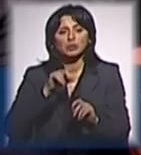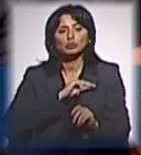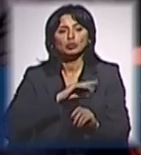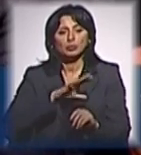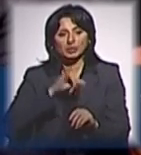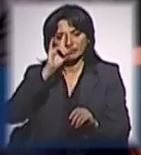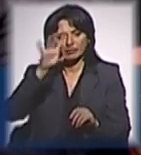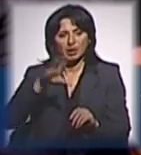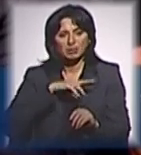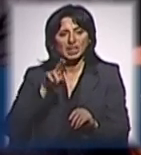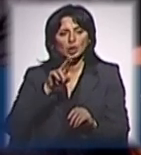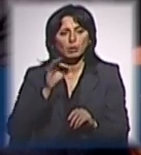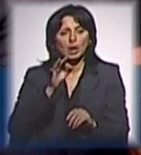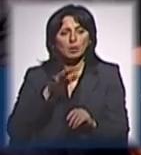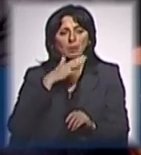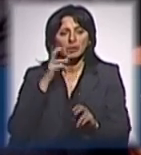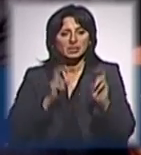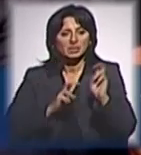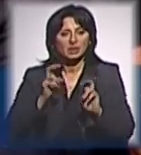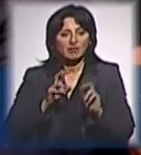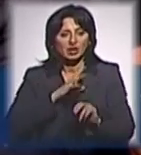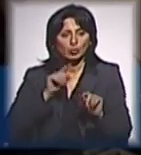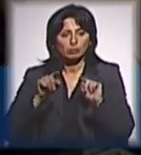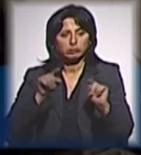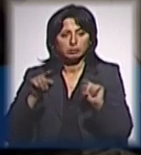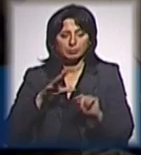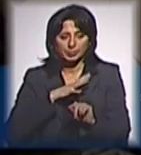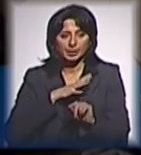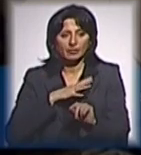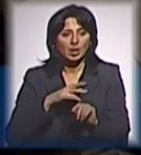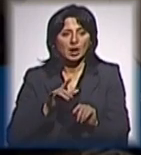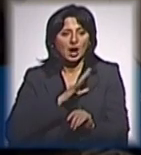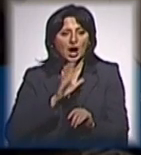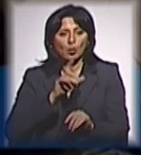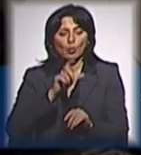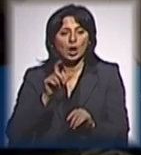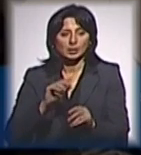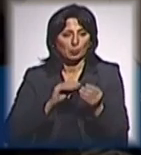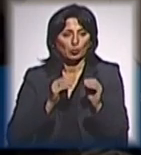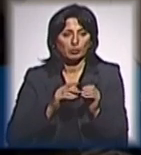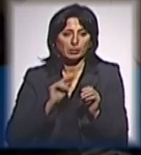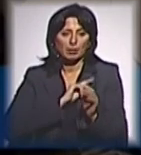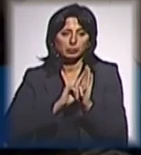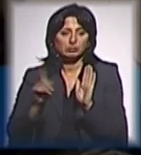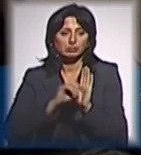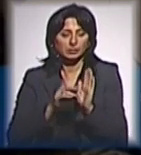მუშაობდნენ. ცნობილი იყო დიდუბის რაიონი იმით, რომ აქ ძალიან ბევრი ფაბრიკა, ქარხანა იყო და არ ქონდა ამ ადამიანებს პრობლემა იმისა, რომ ემუშავათ. დღეს